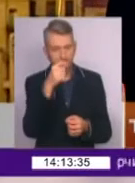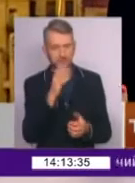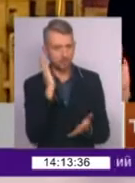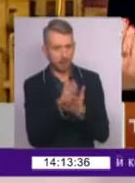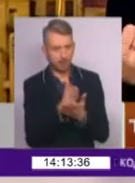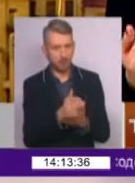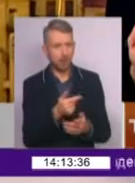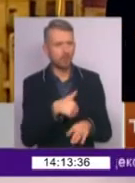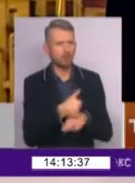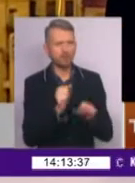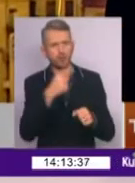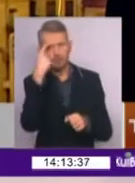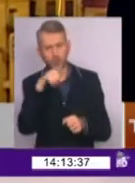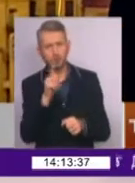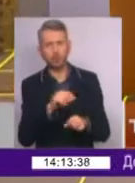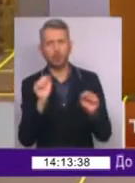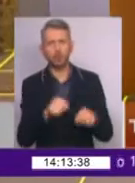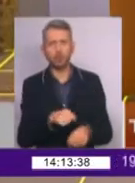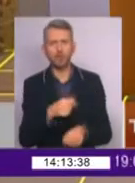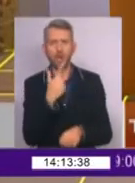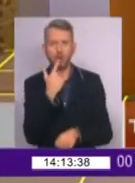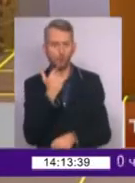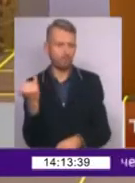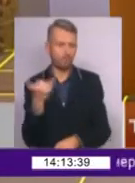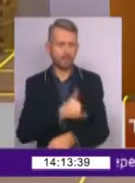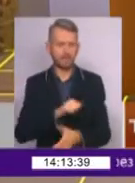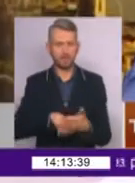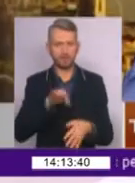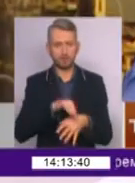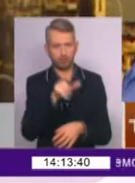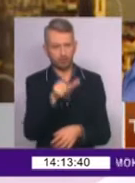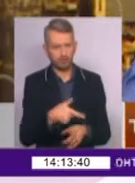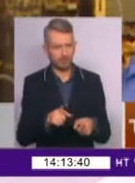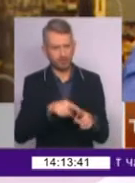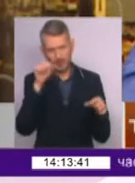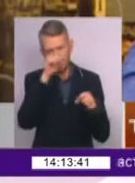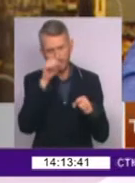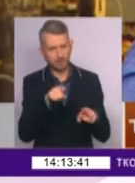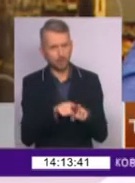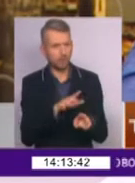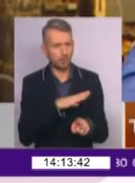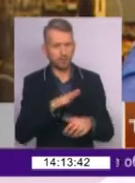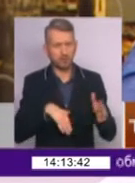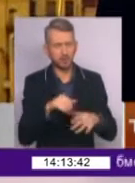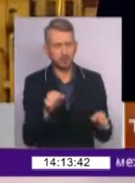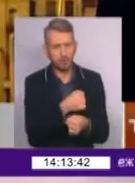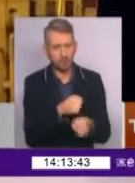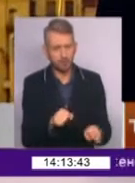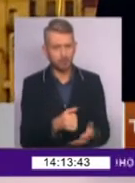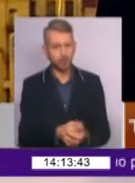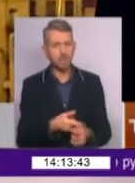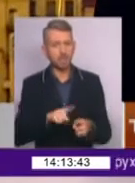Можна придумати, що можна перелити кров від хворої людини. Це казуїстика. Угу. Такого бути практично неможливо разом. Тобто